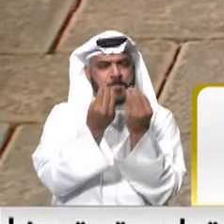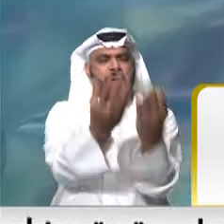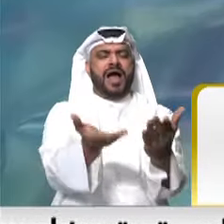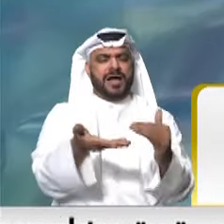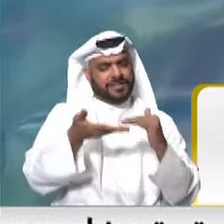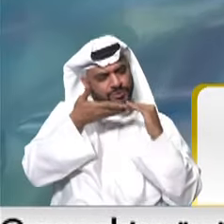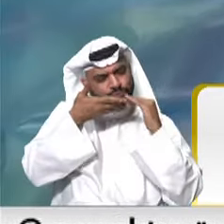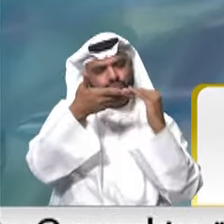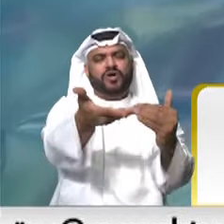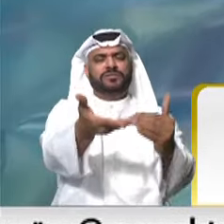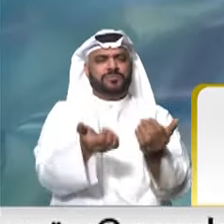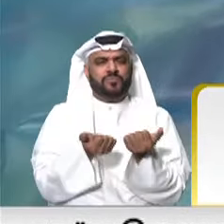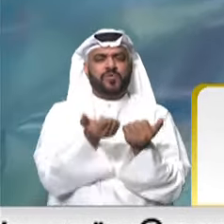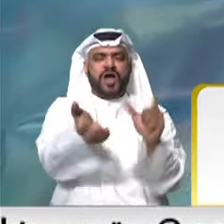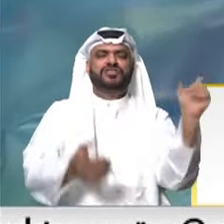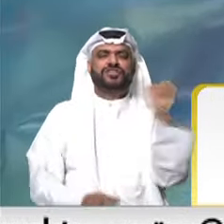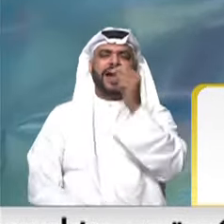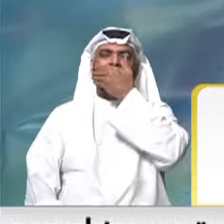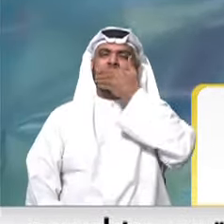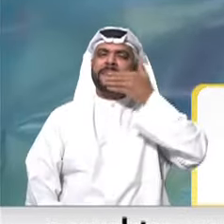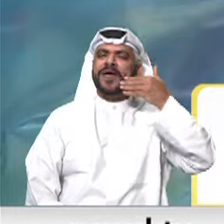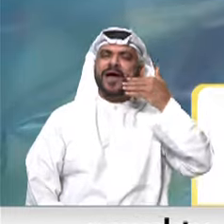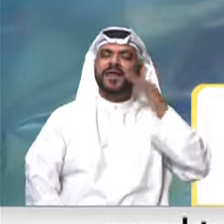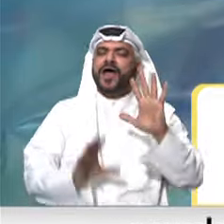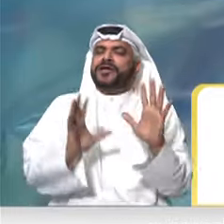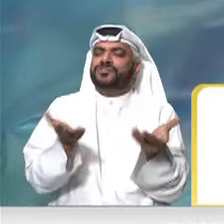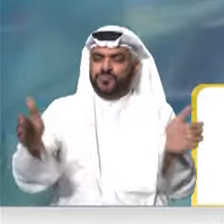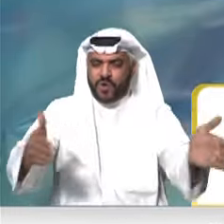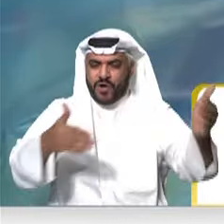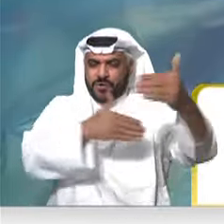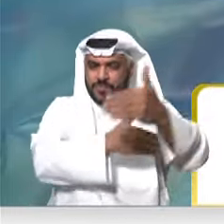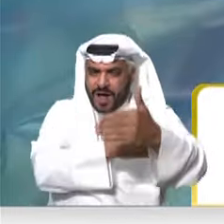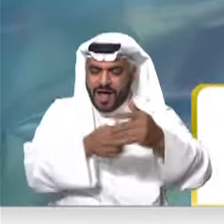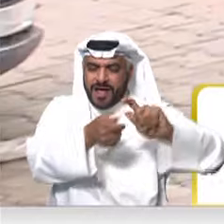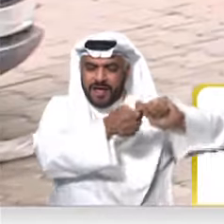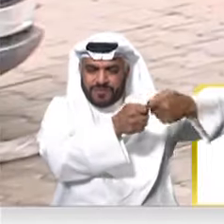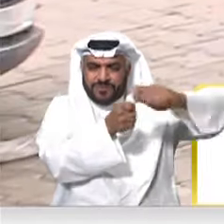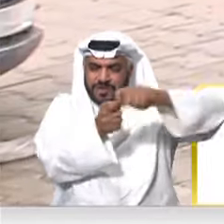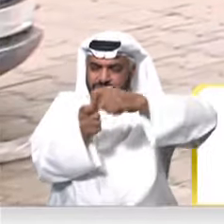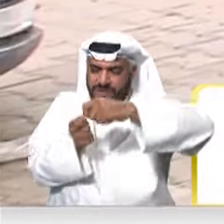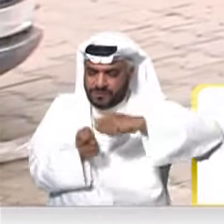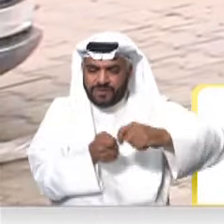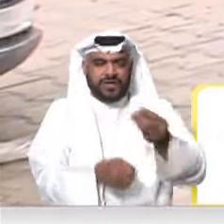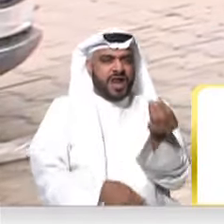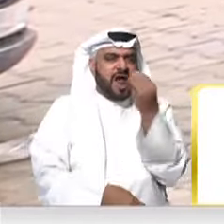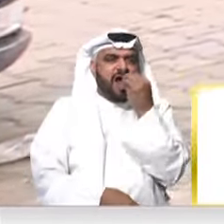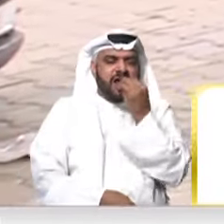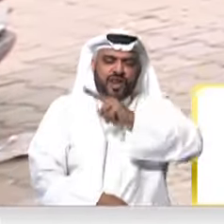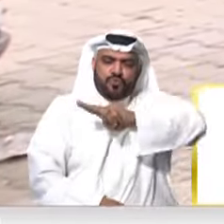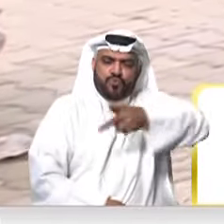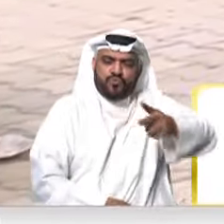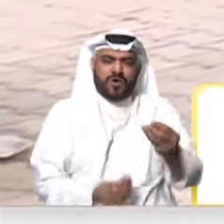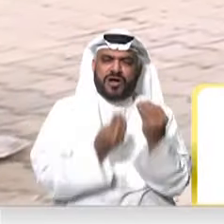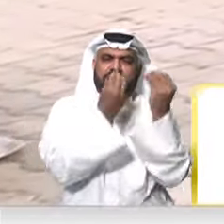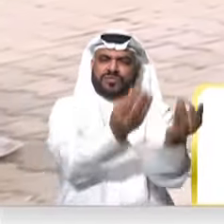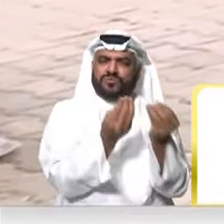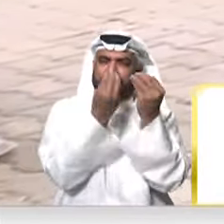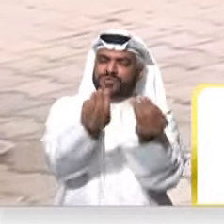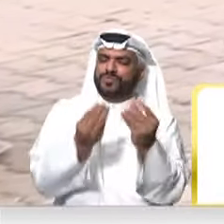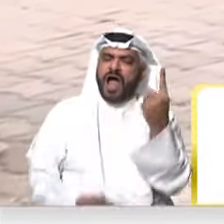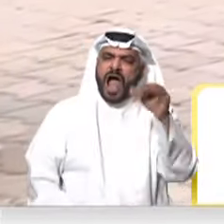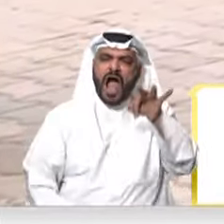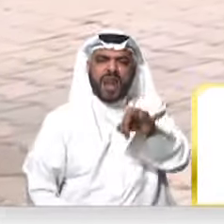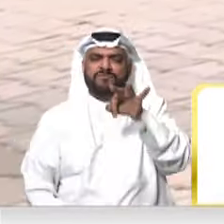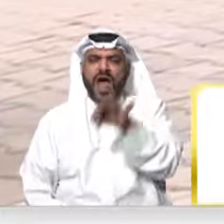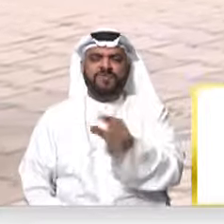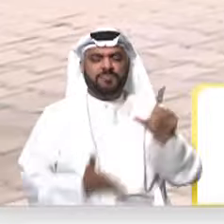كبيرة خلال الشهر الفضيل، منها السلال والطرود الغذائية التي وزعت على آلاف النازحين في